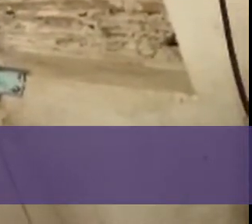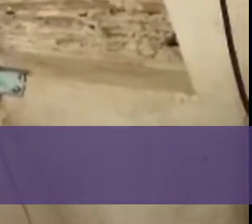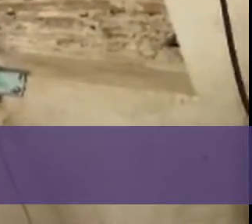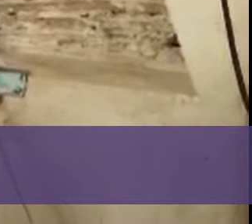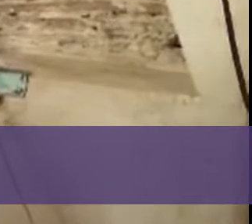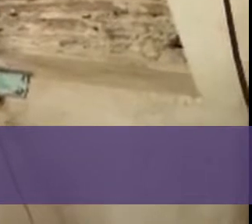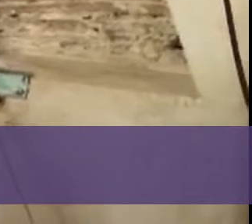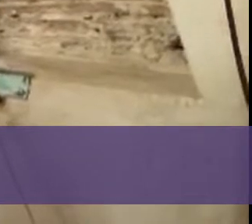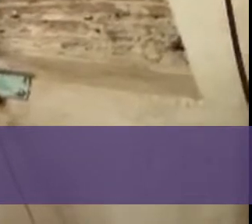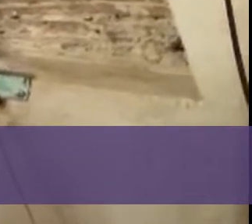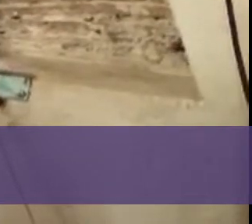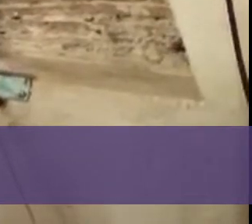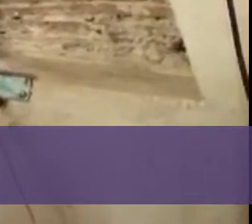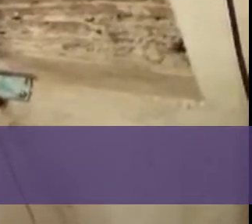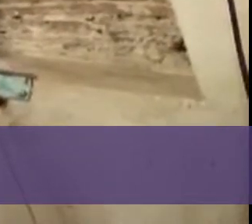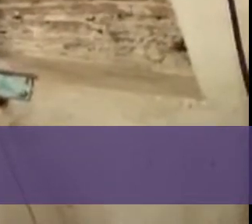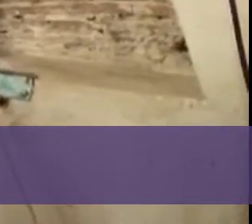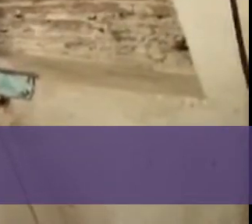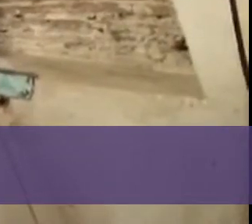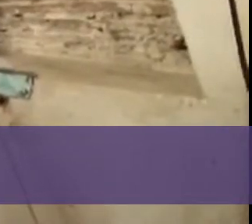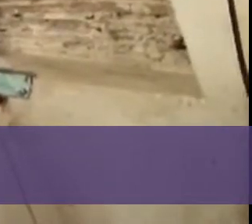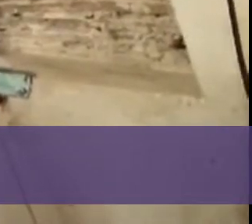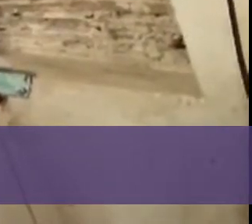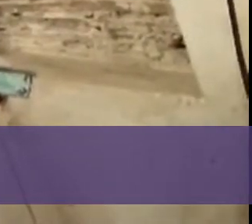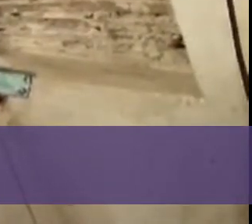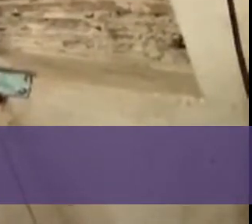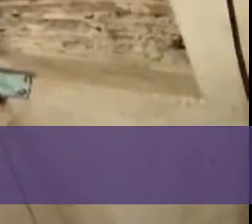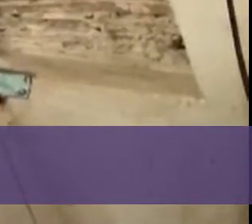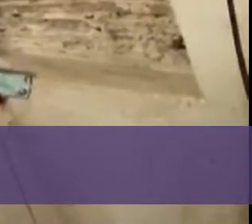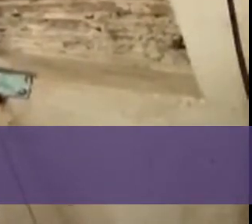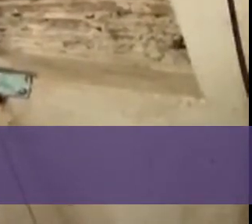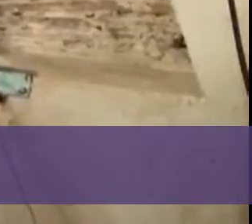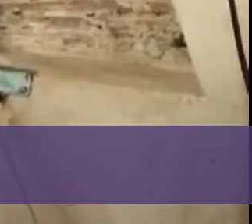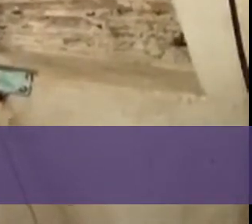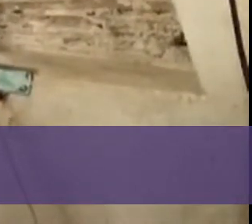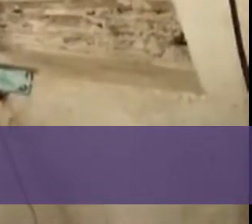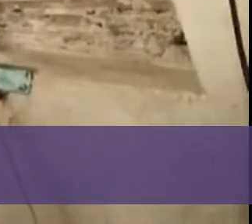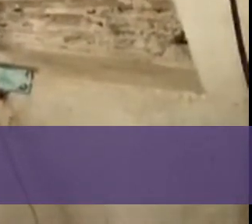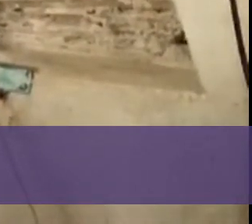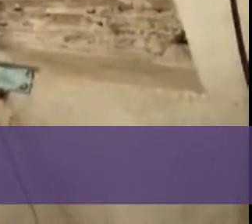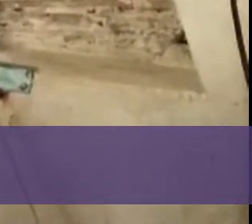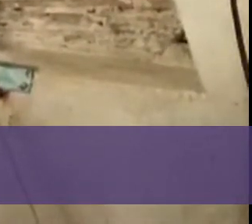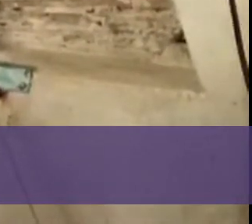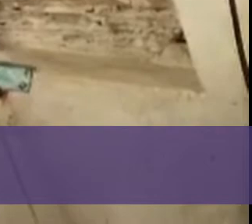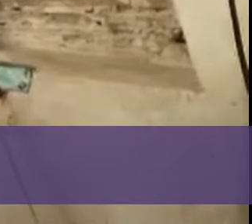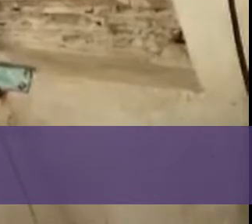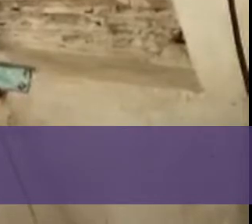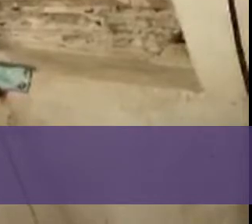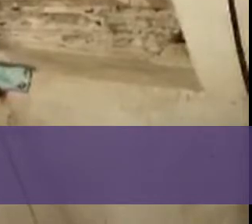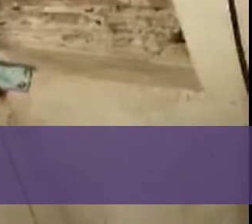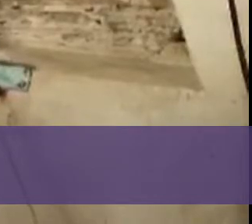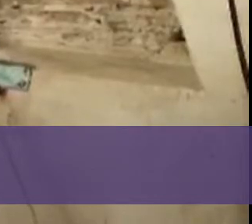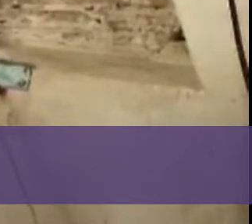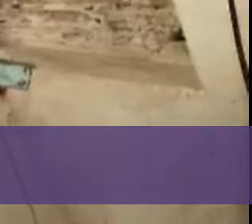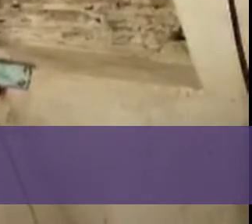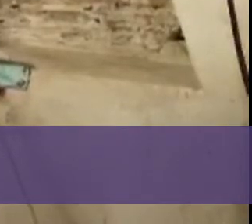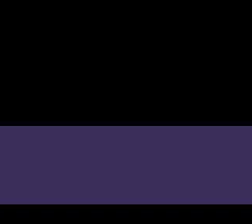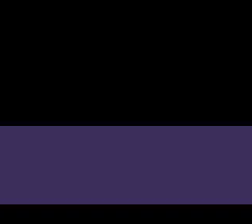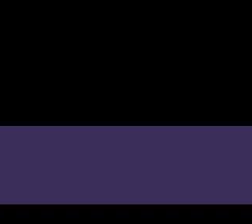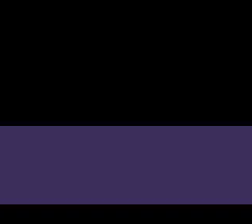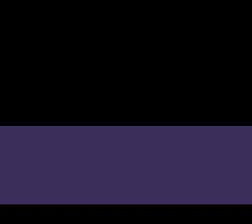monde et de différents matériaux, il était bien évident qu'il fallait avoir un lieu aussi d'exposition et de